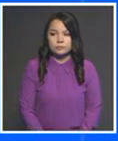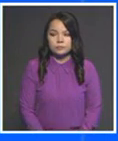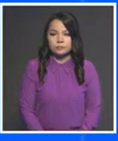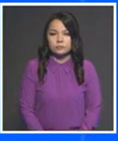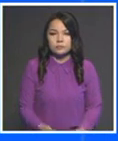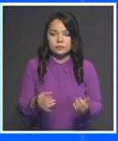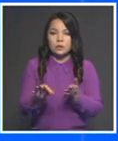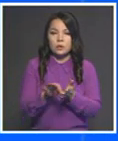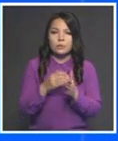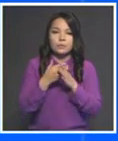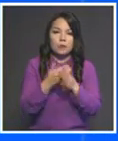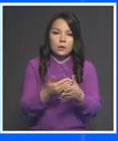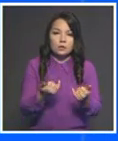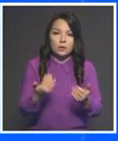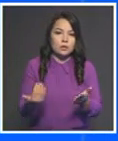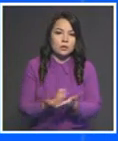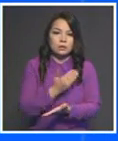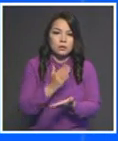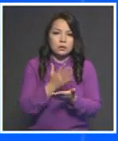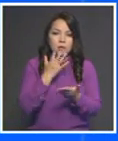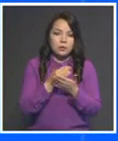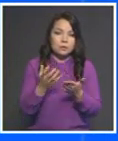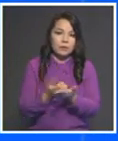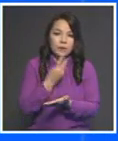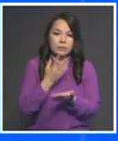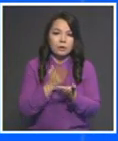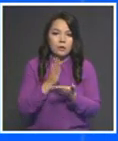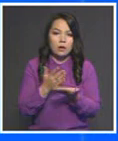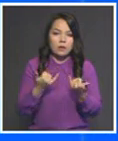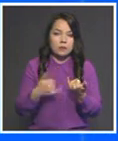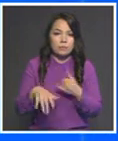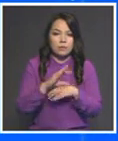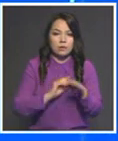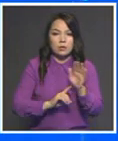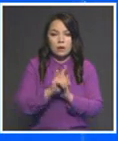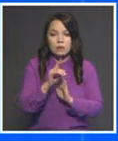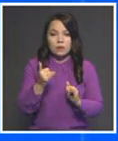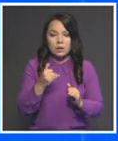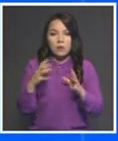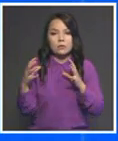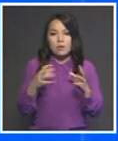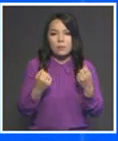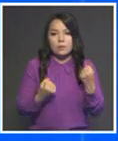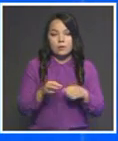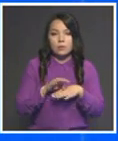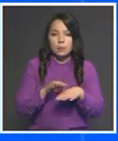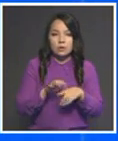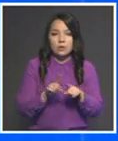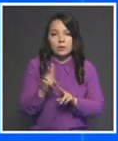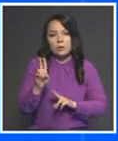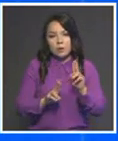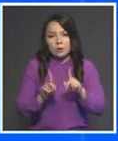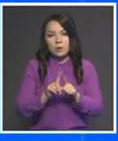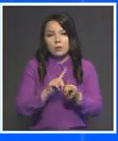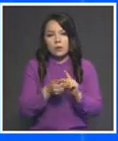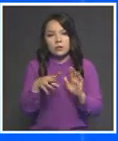Жедел жәрдем қызметіндегі жаңашылдықтар жемісін беруде. Мамыр айының басынан бастап көліктердің түсімен жолда жүру тәртібіне өзгерістер